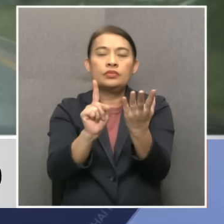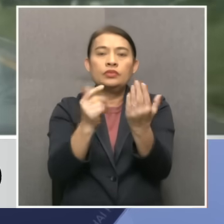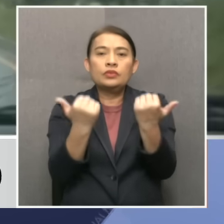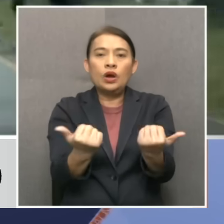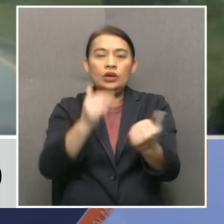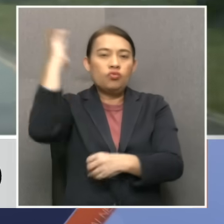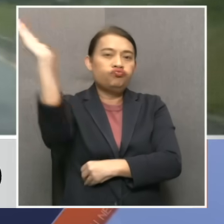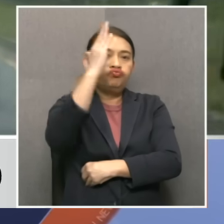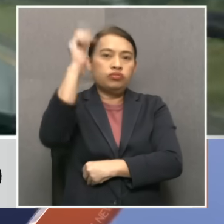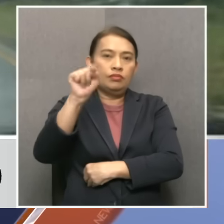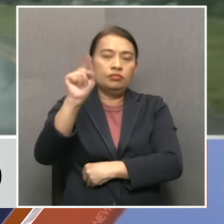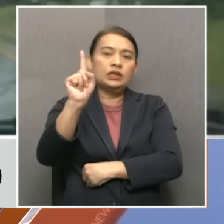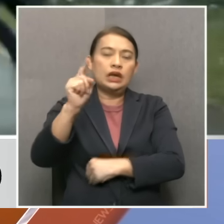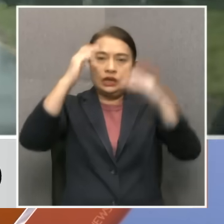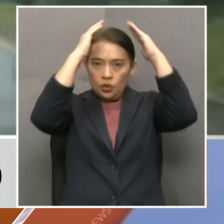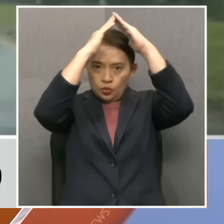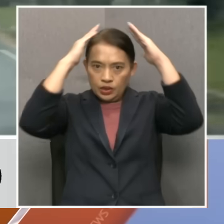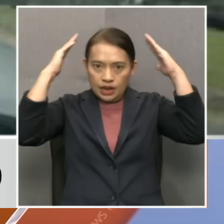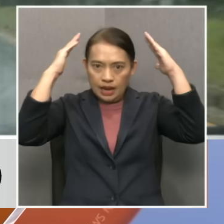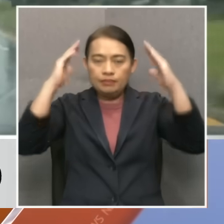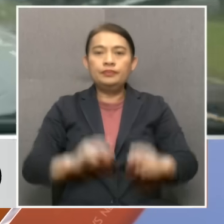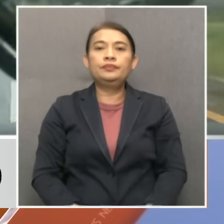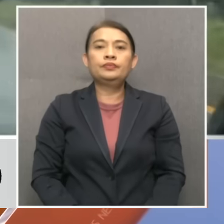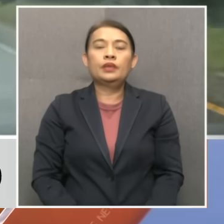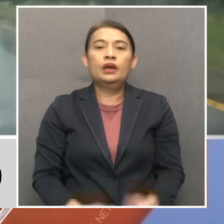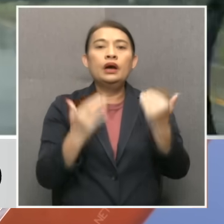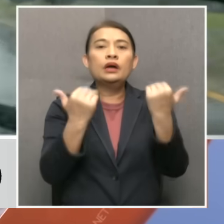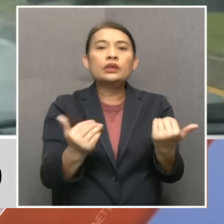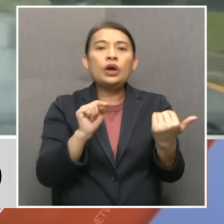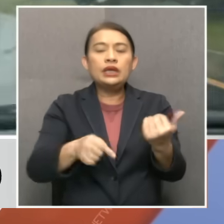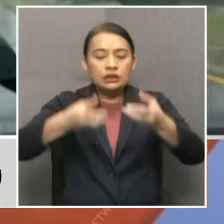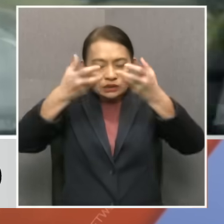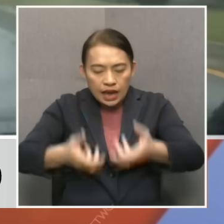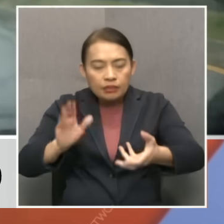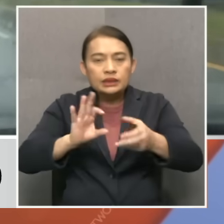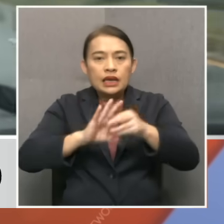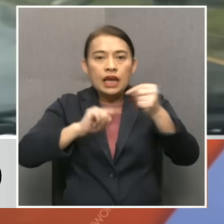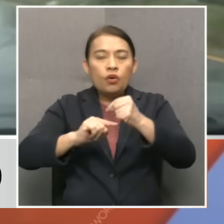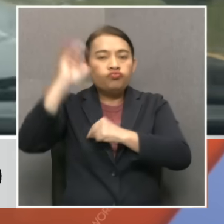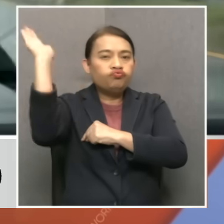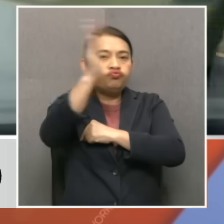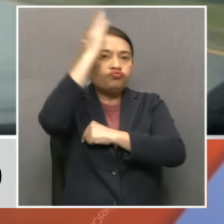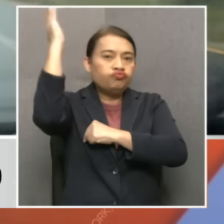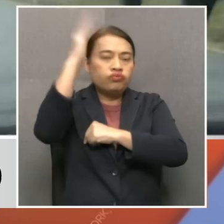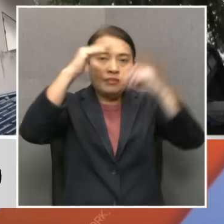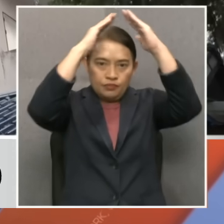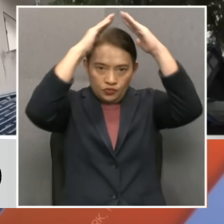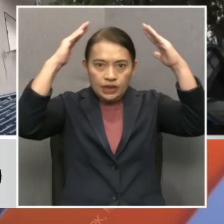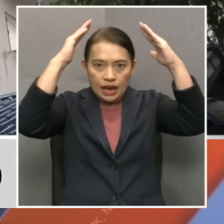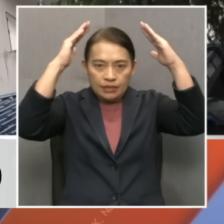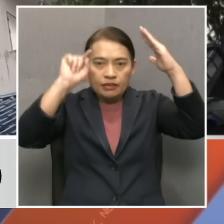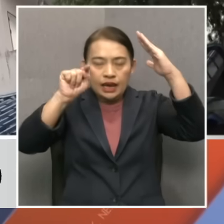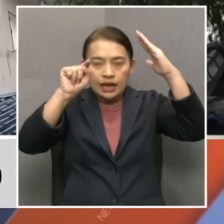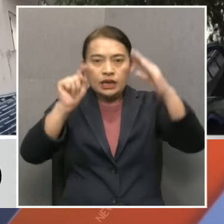คือตอนเข้าเวียดนามเนี่ยขณะนี้มีการคาดการณ์ว่าเป็นหย่อมแล้วนะเพราะฉะนั้นเท่ากับว่าไม่มาถึงประเทศไทยแล้วถ้าเป็นหย่